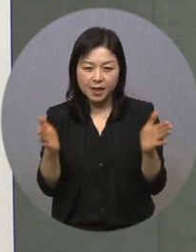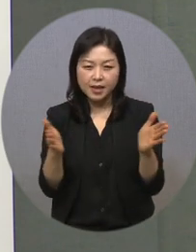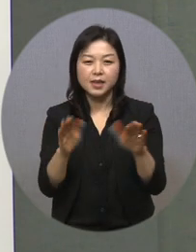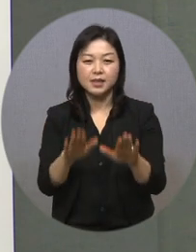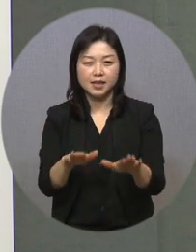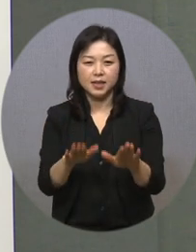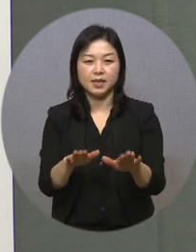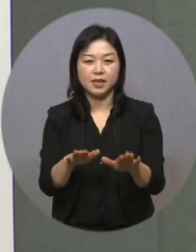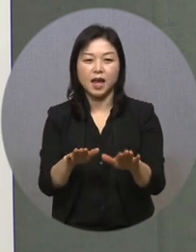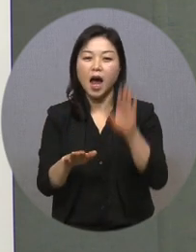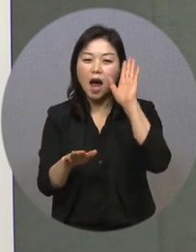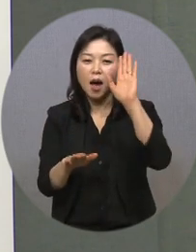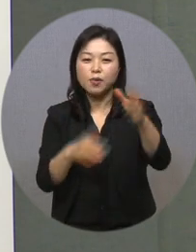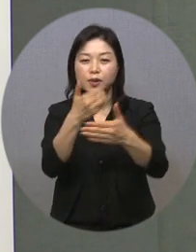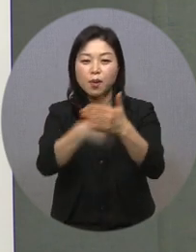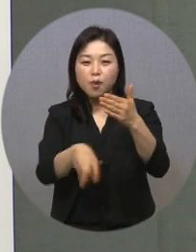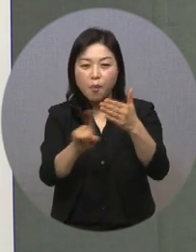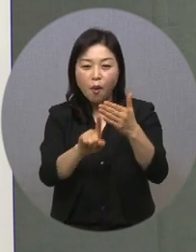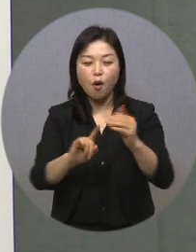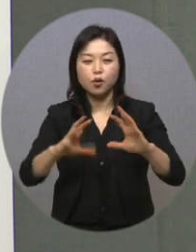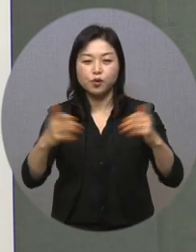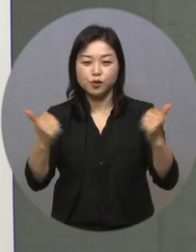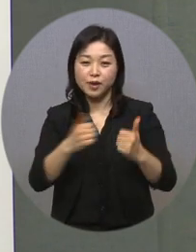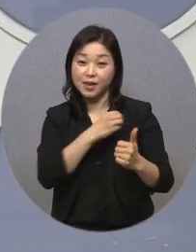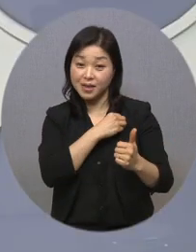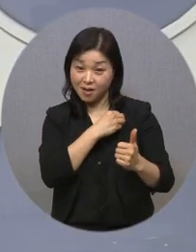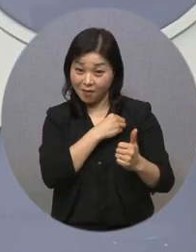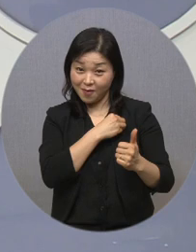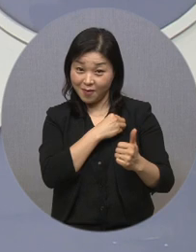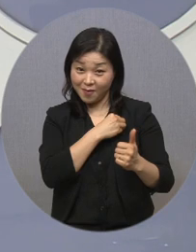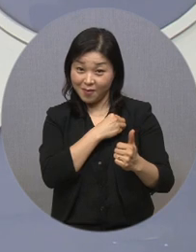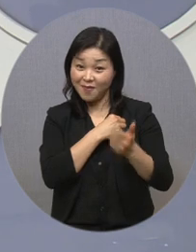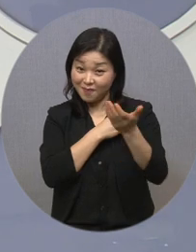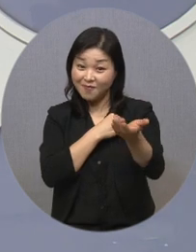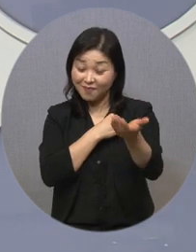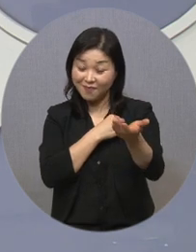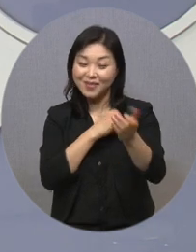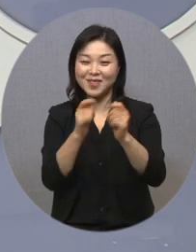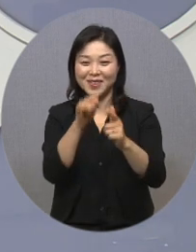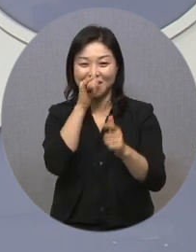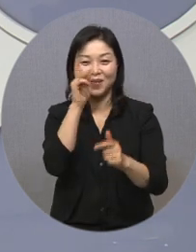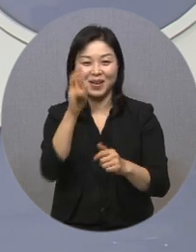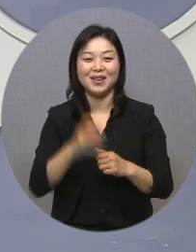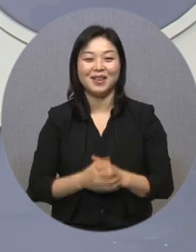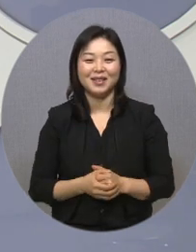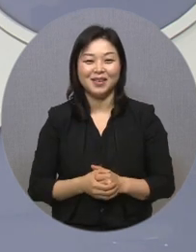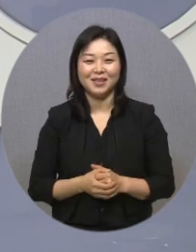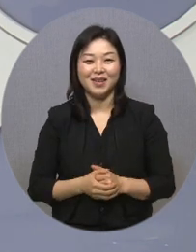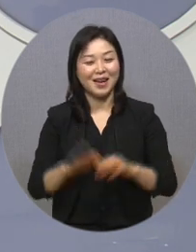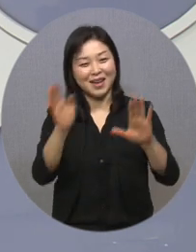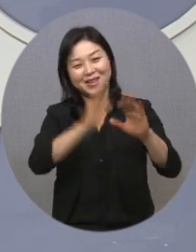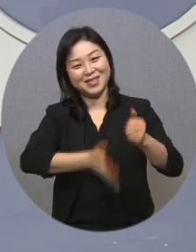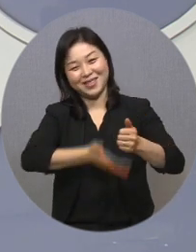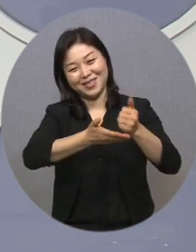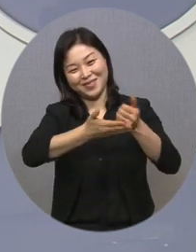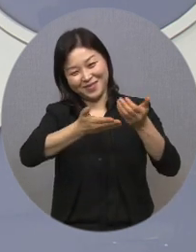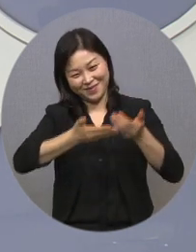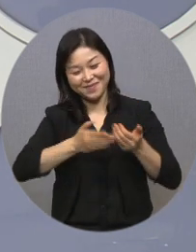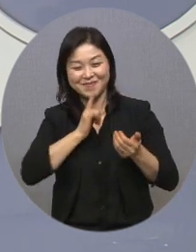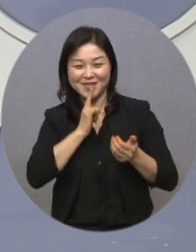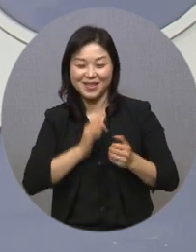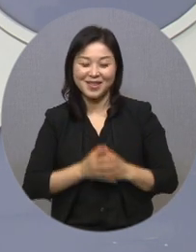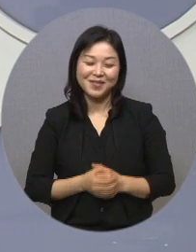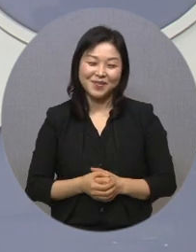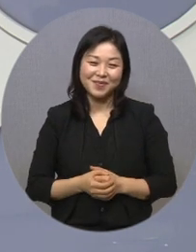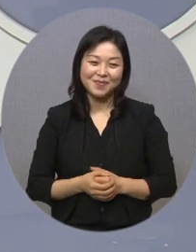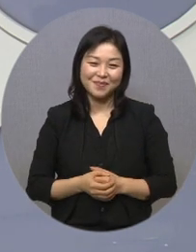뭐 예, 앞으로 남은 건 국회의원뿐이 없는 것 같아요. 좀 큰 일을 지금 과분의 예, 과천의 말씀이시고요. 예,